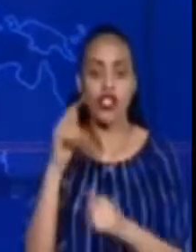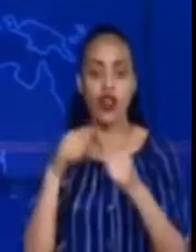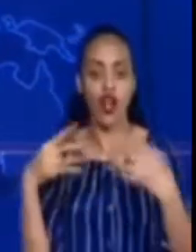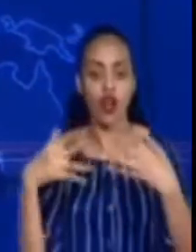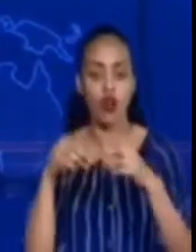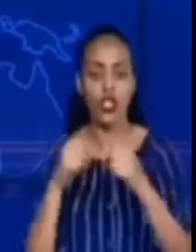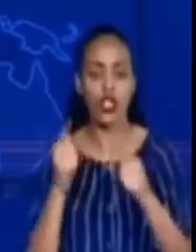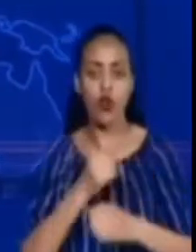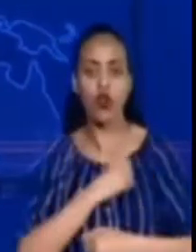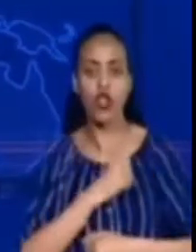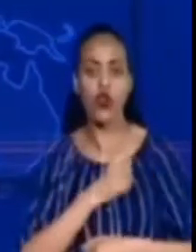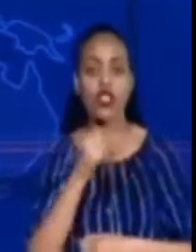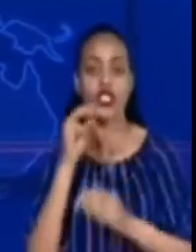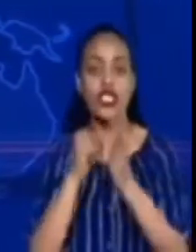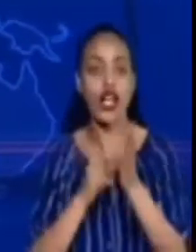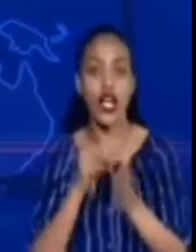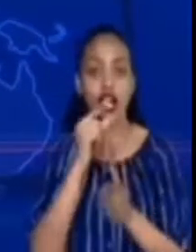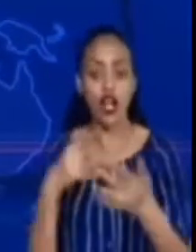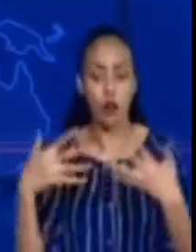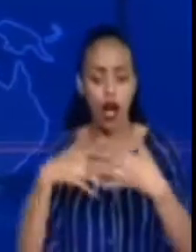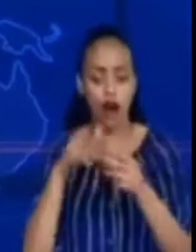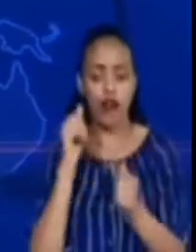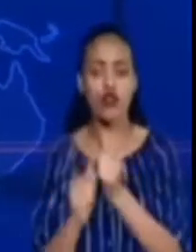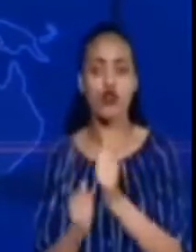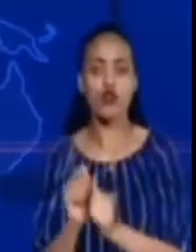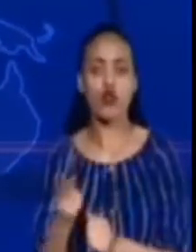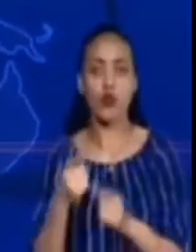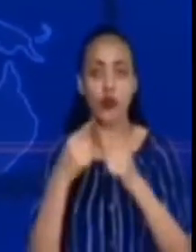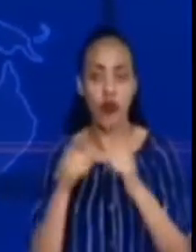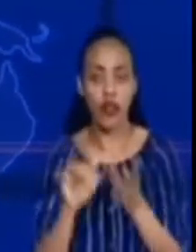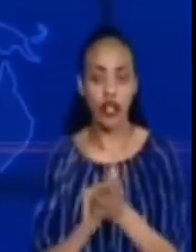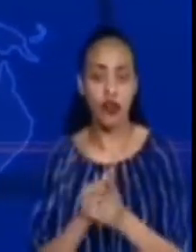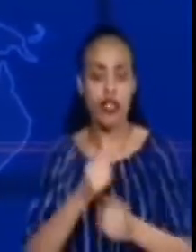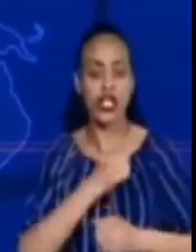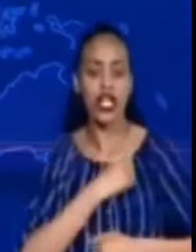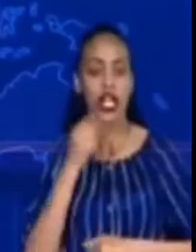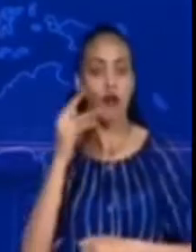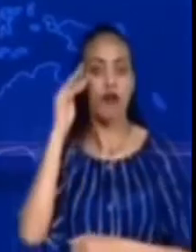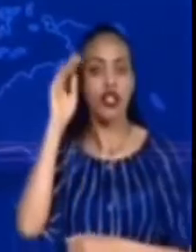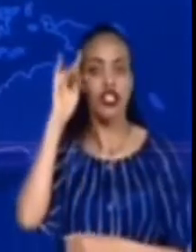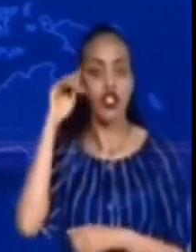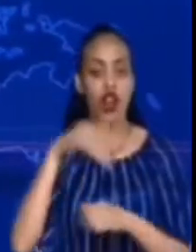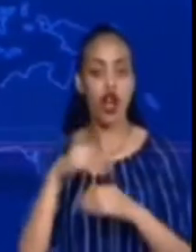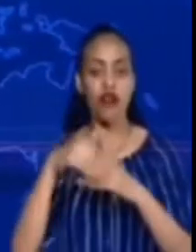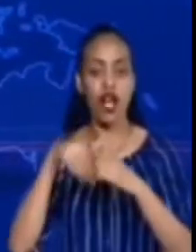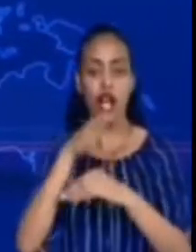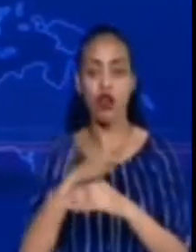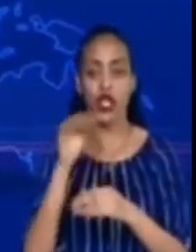አልቻለም። አማተበ ሊሞት ነበር ዛሬ። ሪኩም ዘመዳ ዘመድኩን